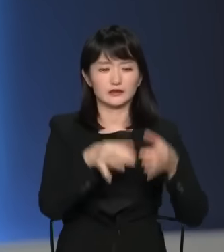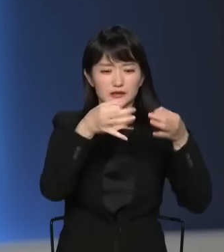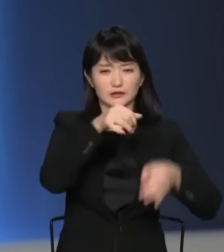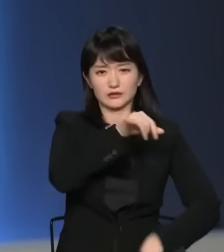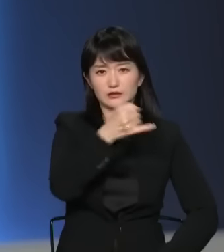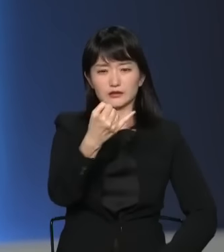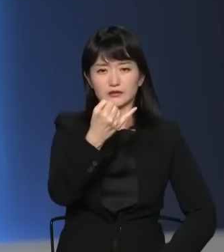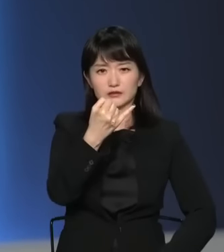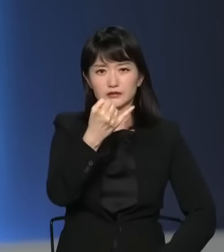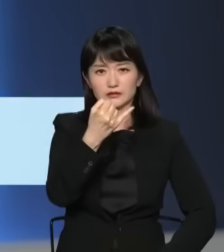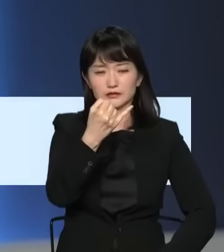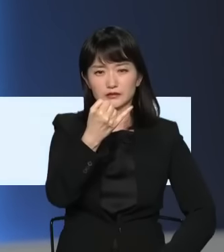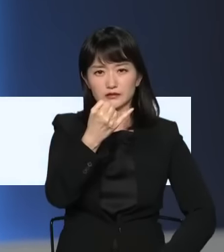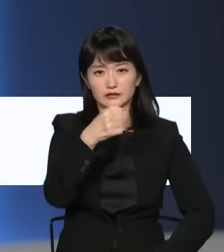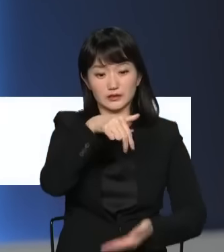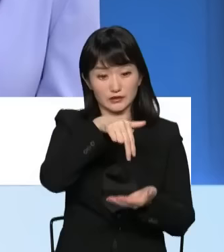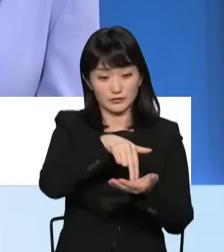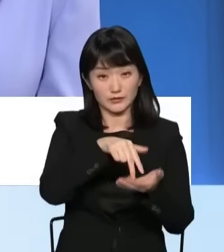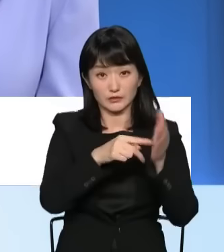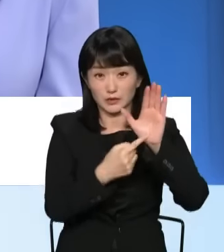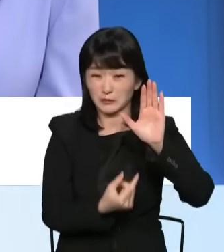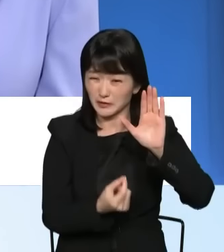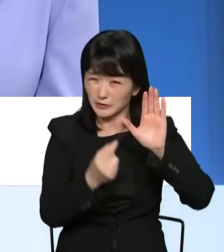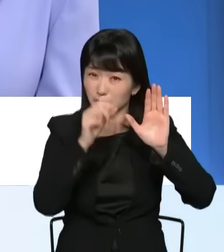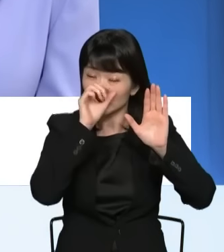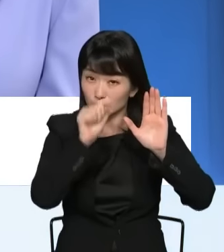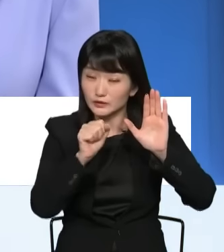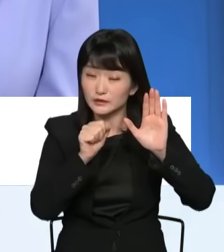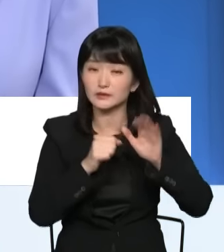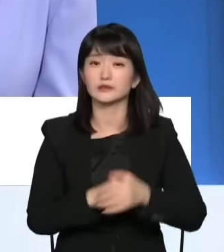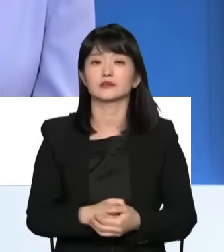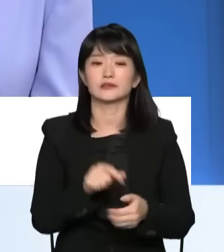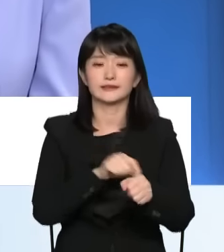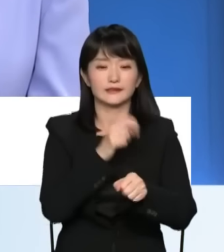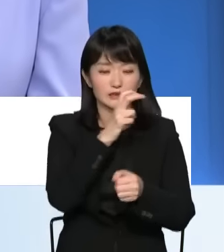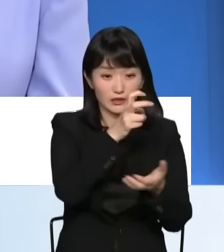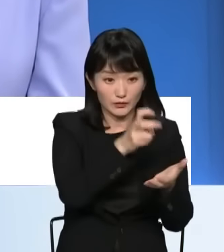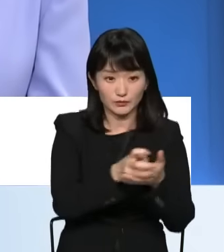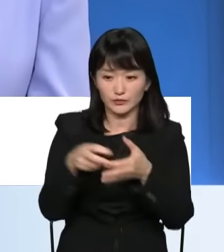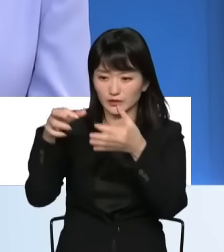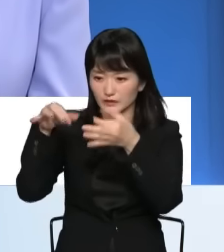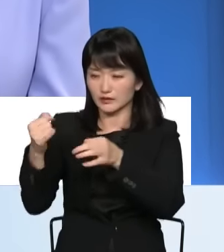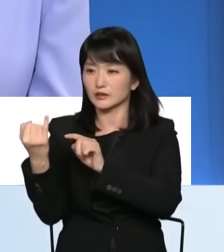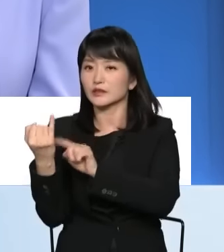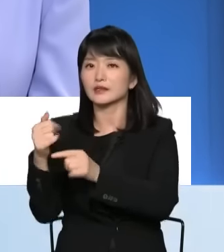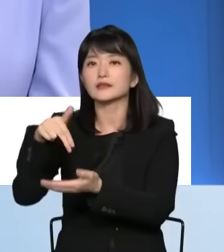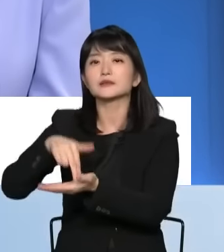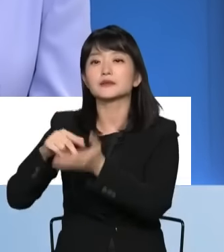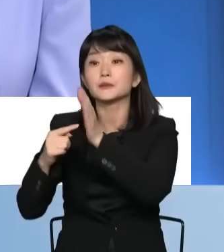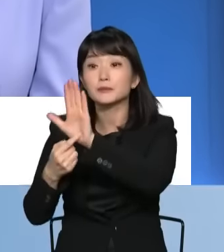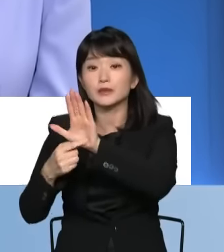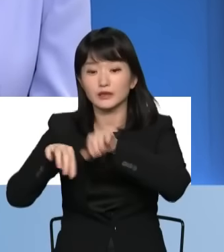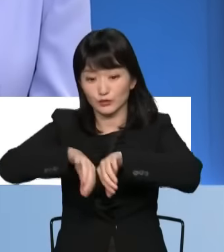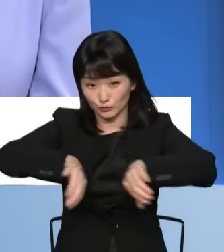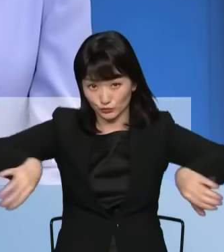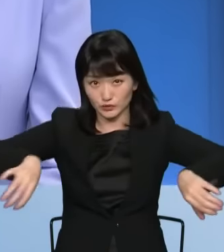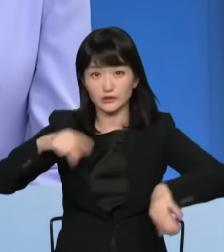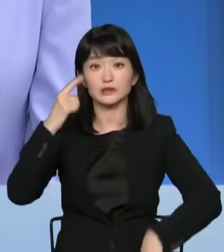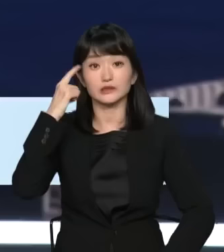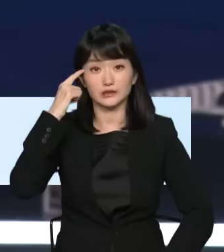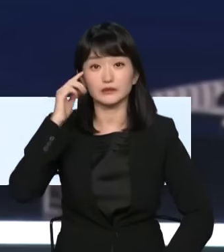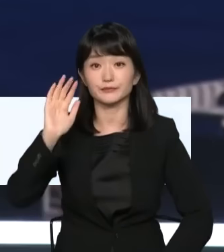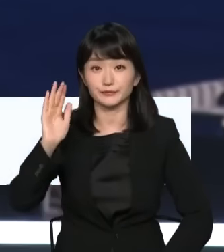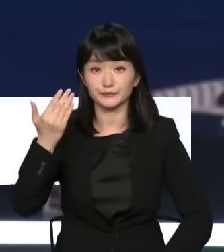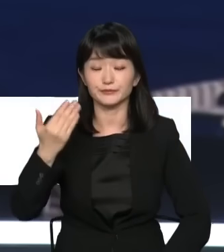빠를수록 좋다라는 의견이 거죠 그렇습니다이 특검법 또 여사가 입장을 표명하는 것은 분리에서 생각해야